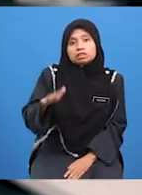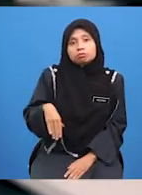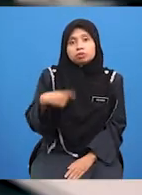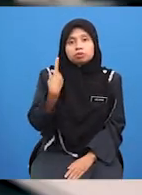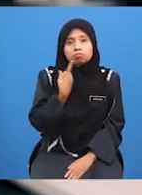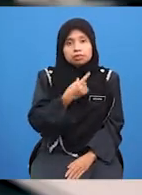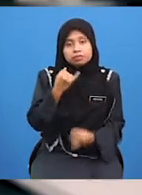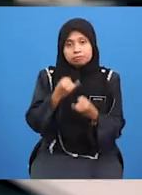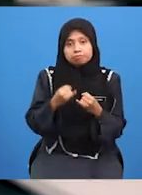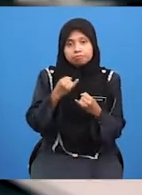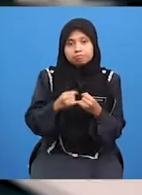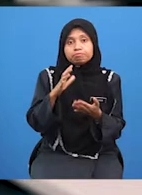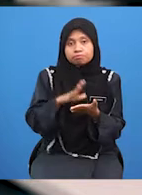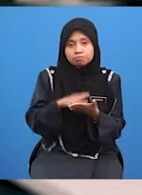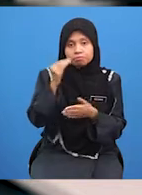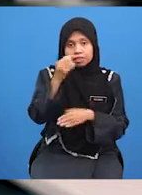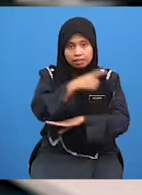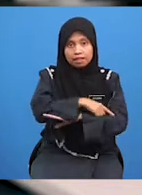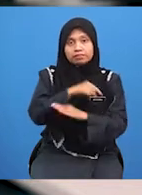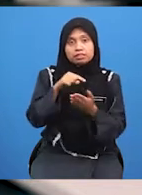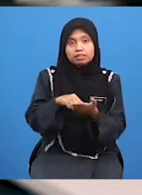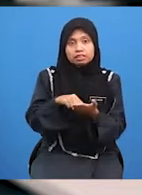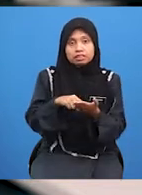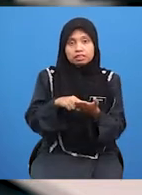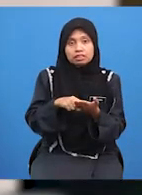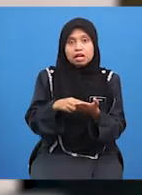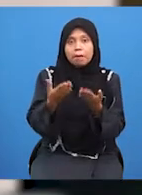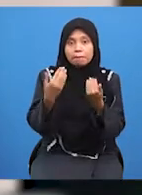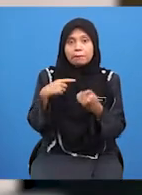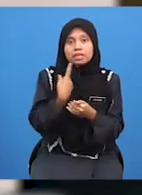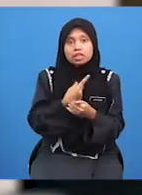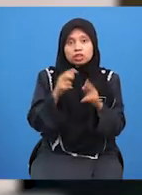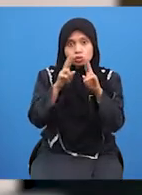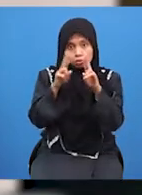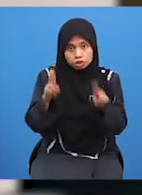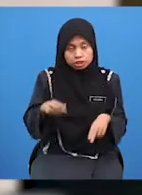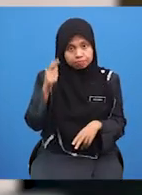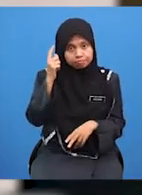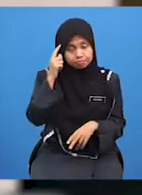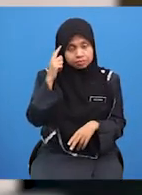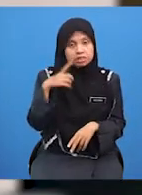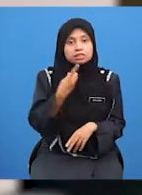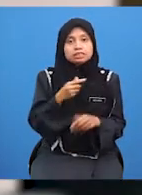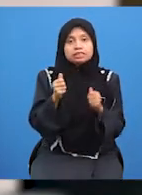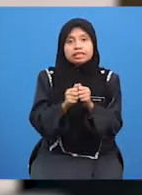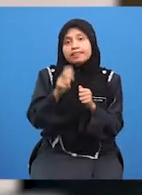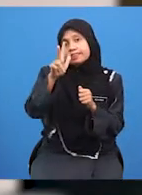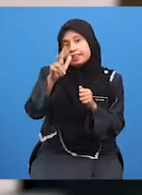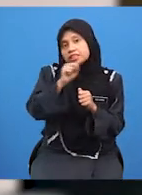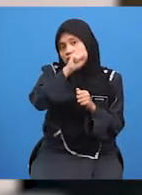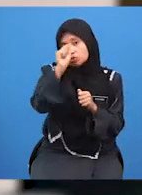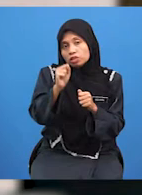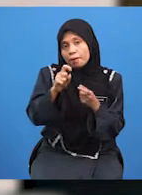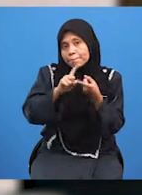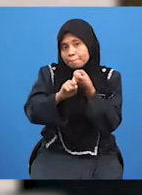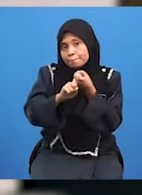Sebelum kita mengakhiri sesi pembelajaran pada hari ini, mari kita uji minda kita dengan 3